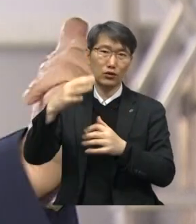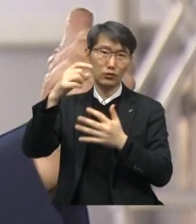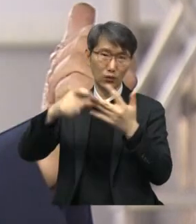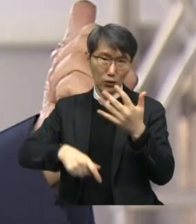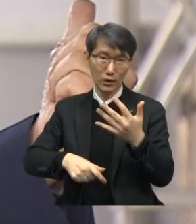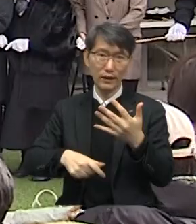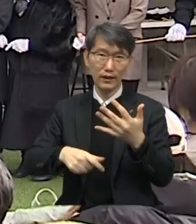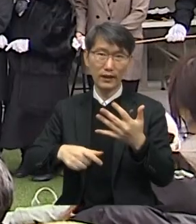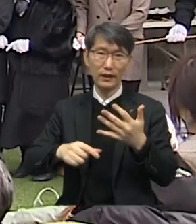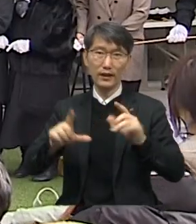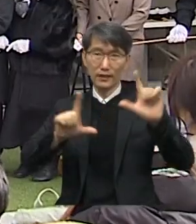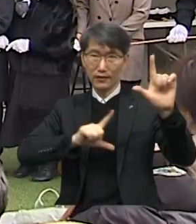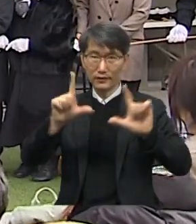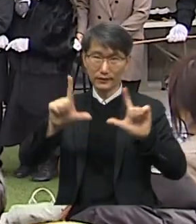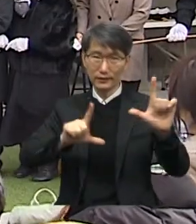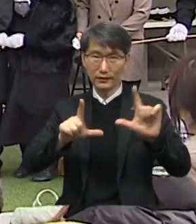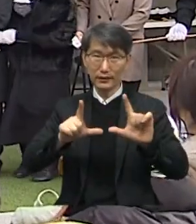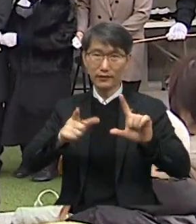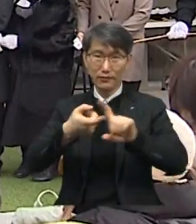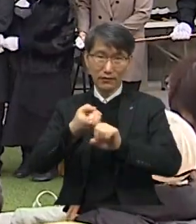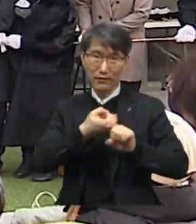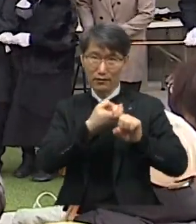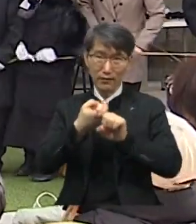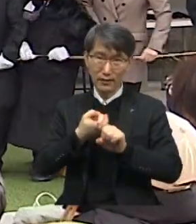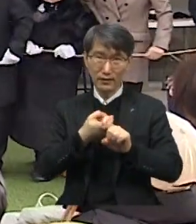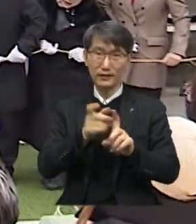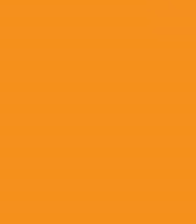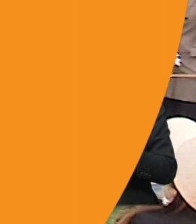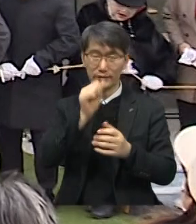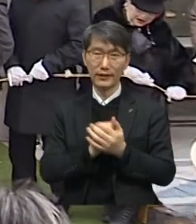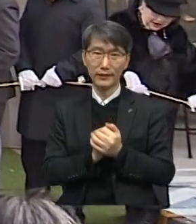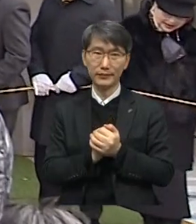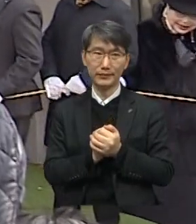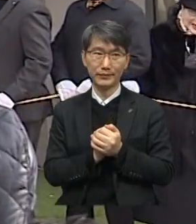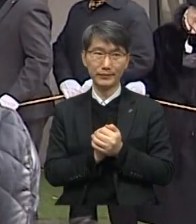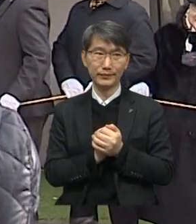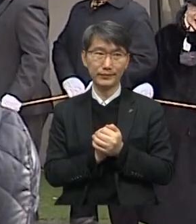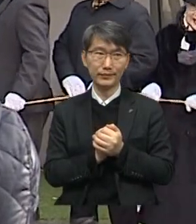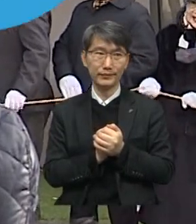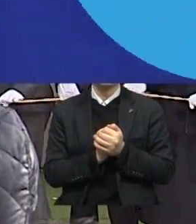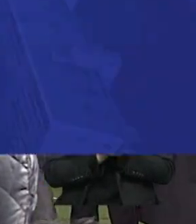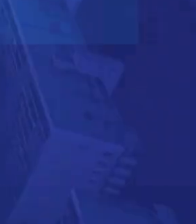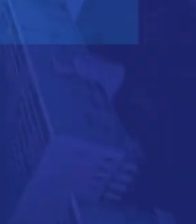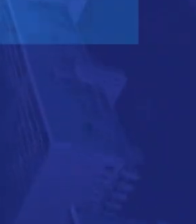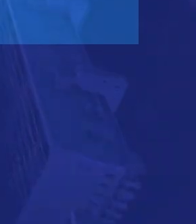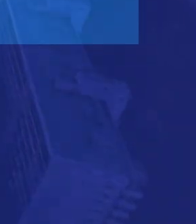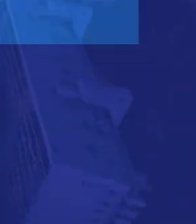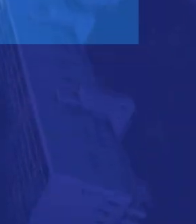상상과 연결을 운영한다고 밝혔습니다. 들라이브 뉴스 박선화입니다.